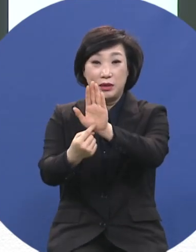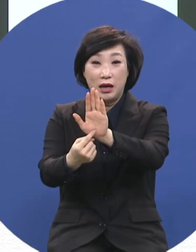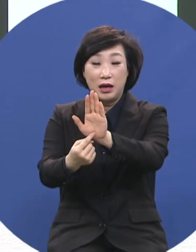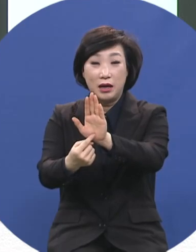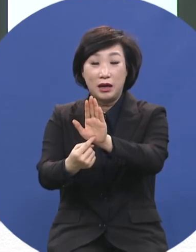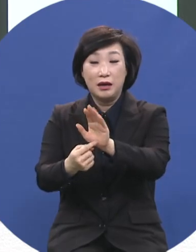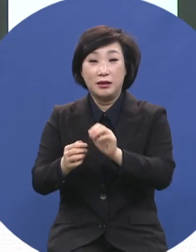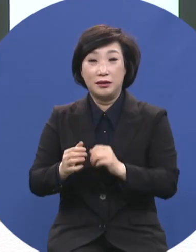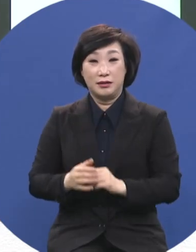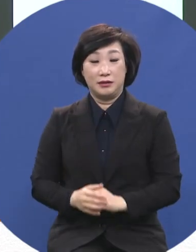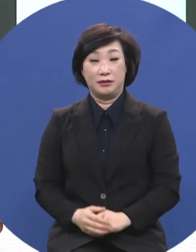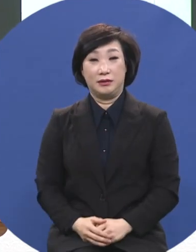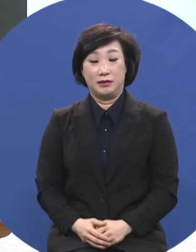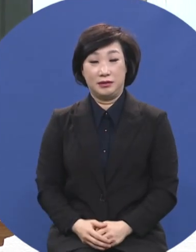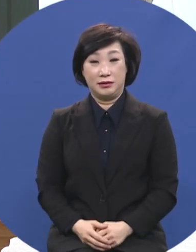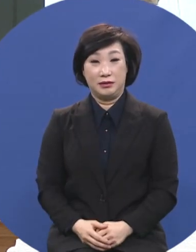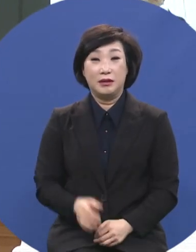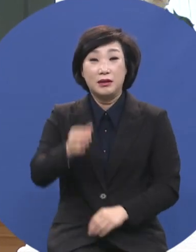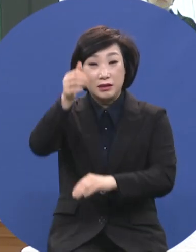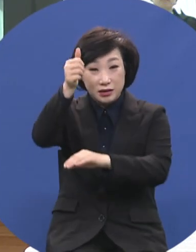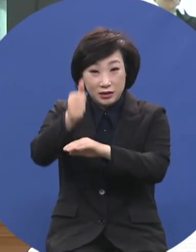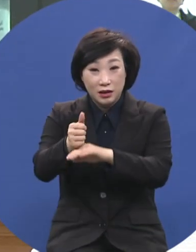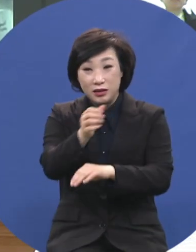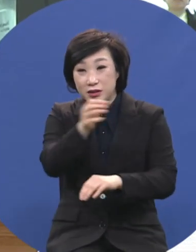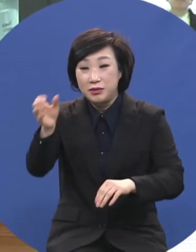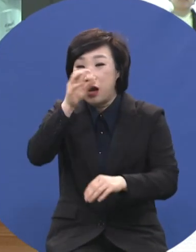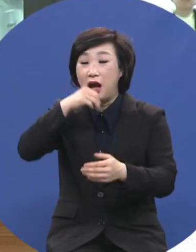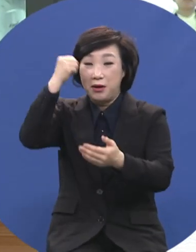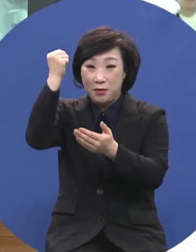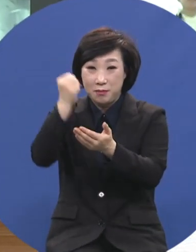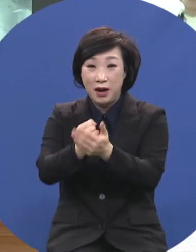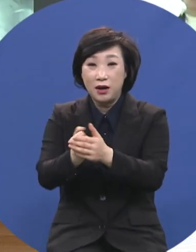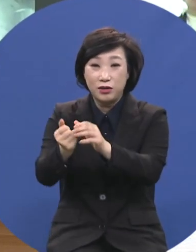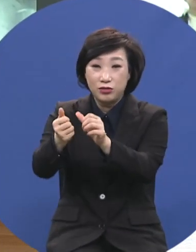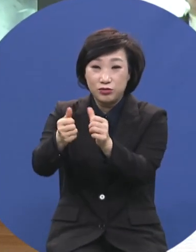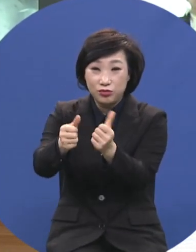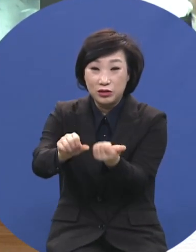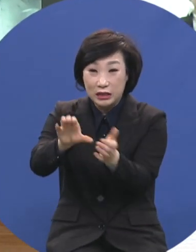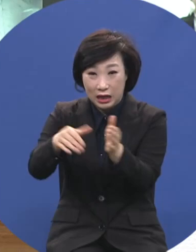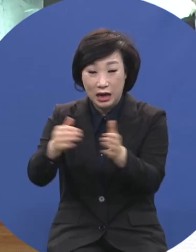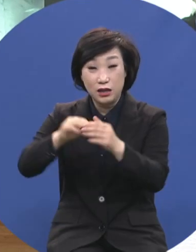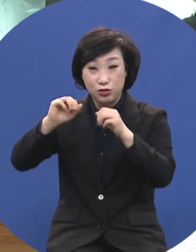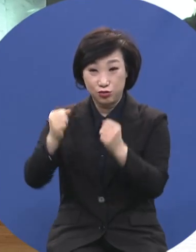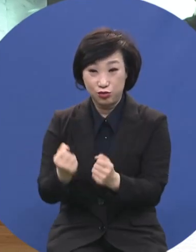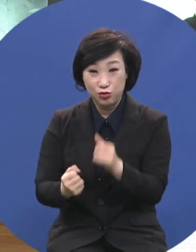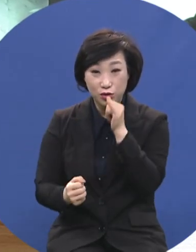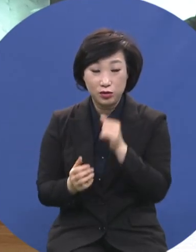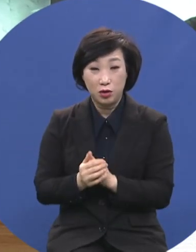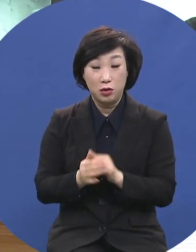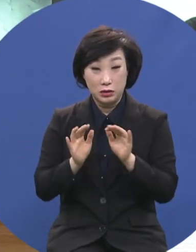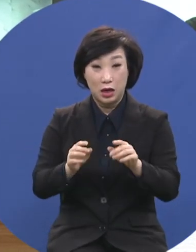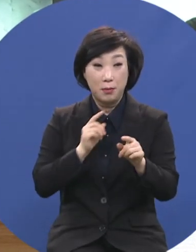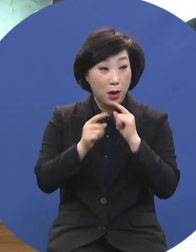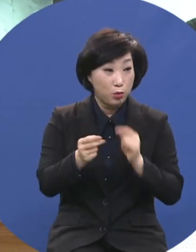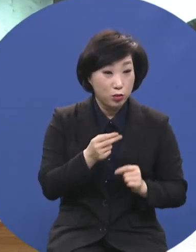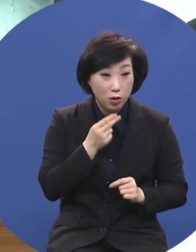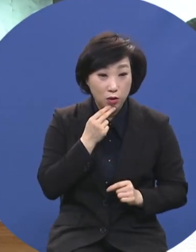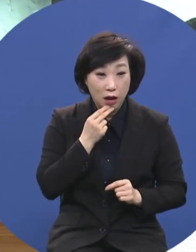나타나시고 십자가에 죽기까지 복종하셨다. 야, 말씀이 없이 복종이